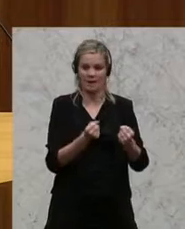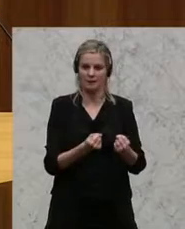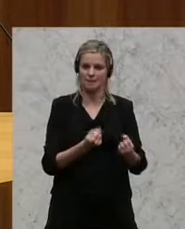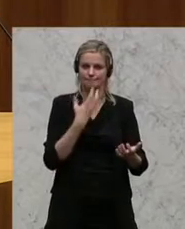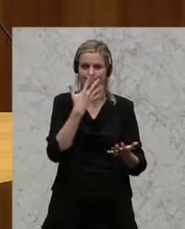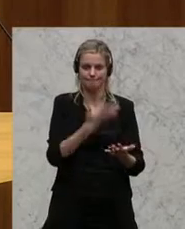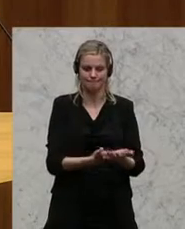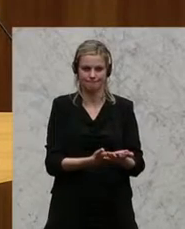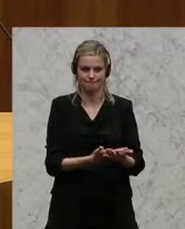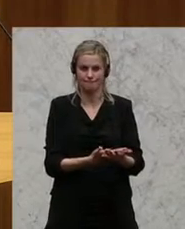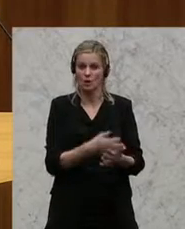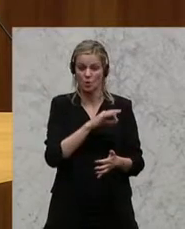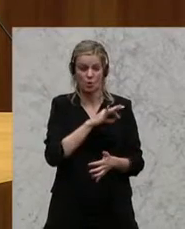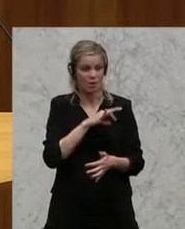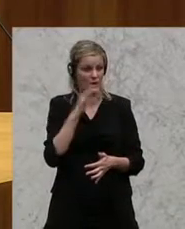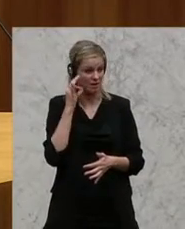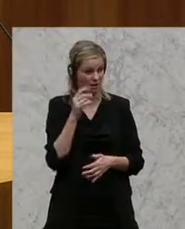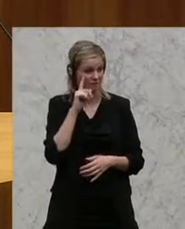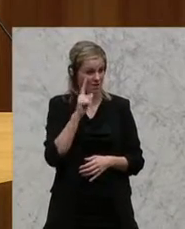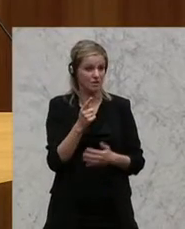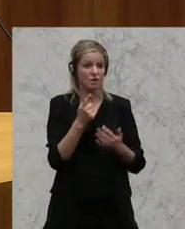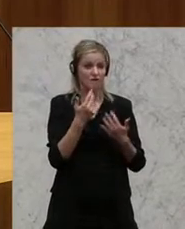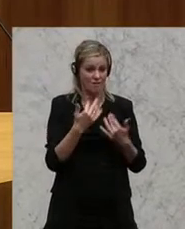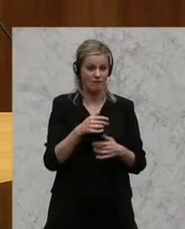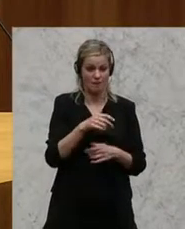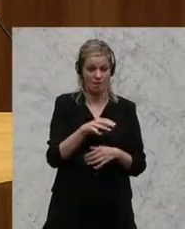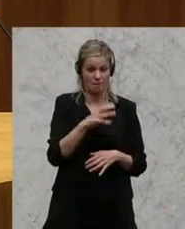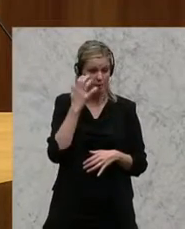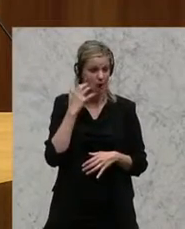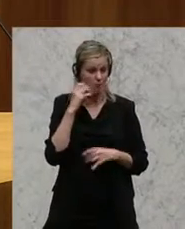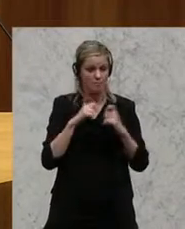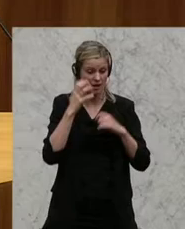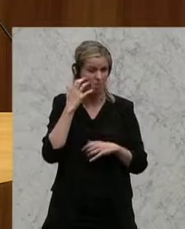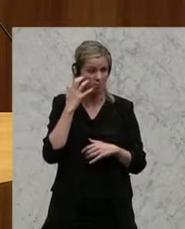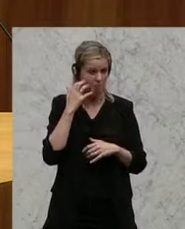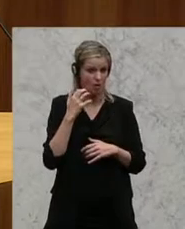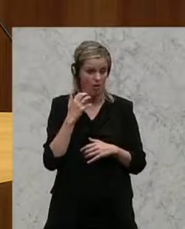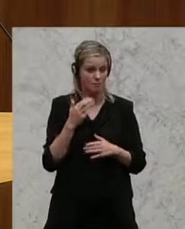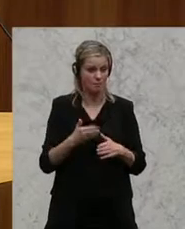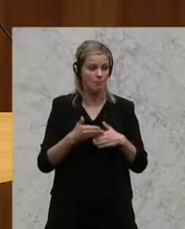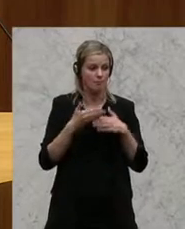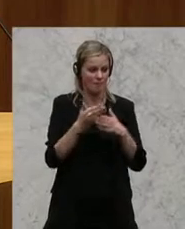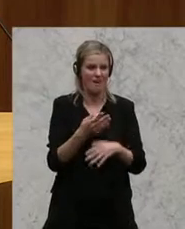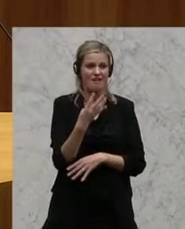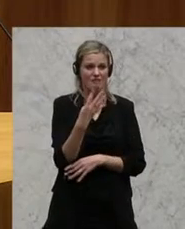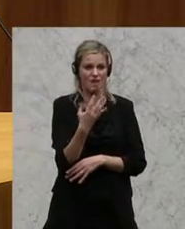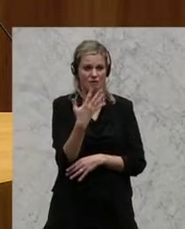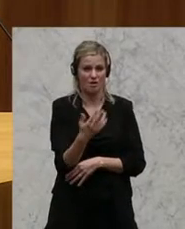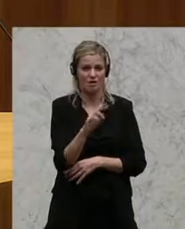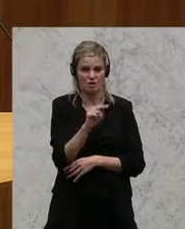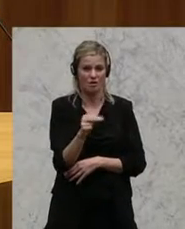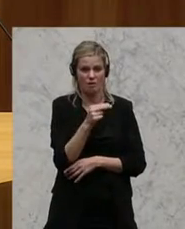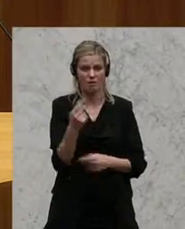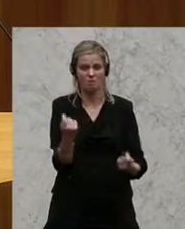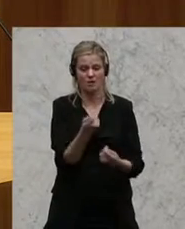Wisst ihr, Kolleginnen und Kollegen, wie viel ein Milchbauer Dürrehilfe kriegt? 54 Euro